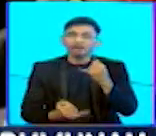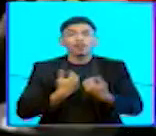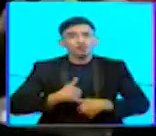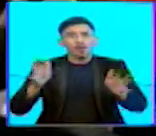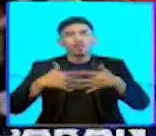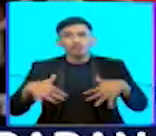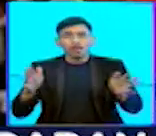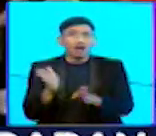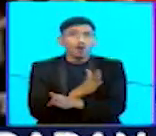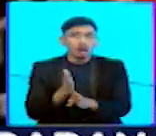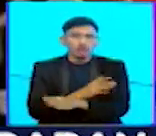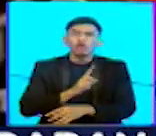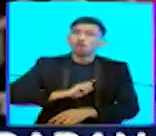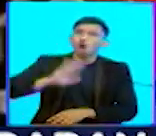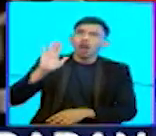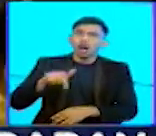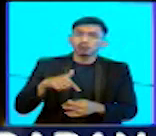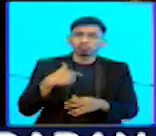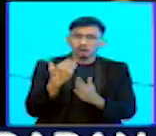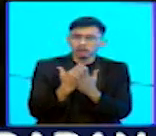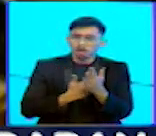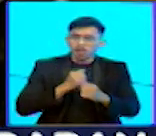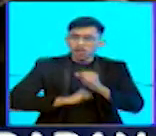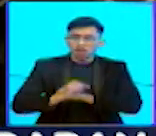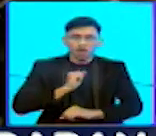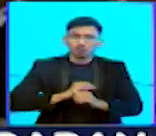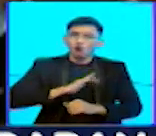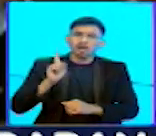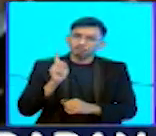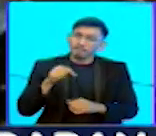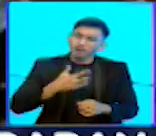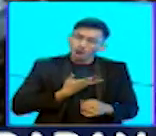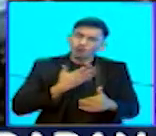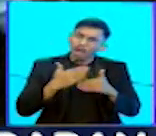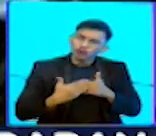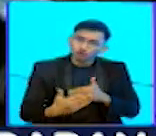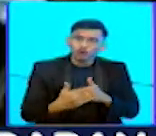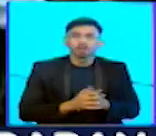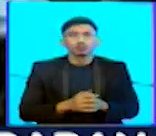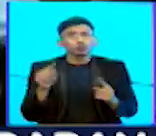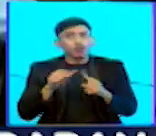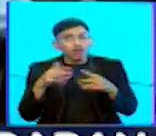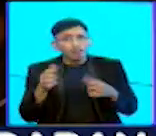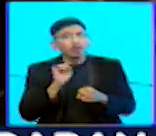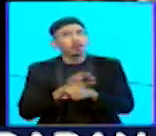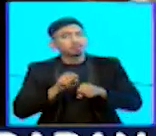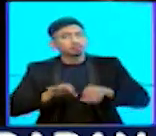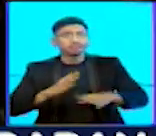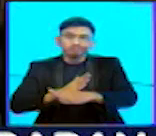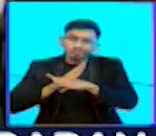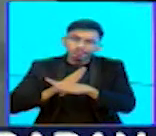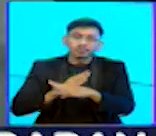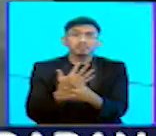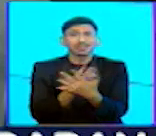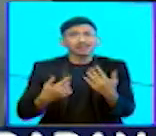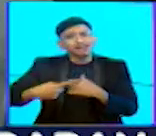mendapat penolakan penyelenggara kegiatan yang bersikeras melanjutkan pertunjukan. Untuk mencegah penularan COVID-19, masyarakat diminta